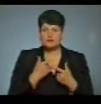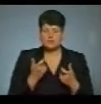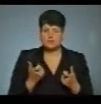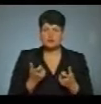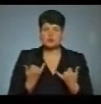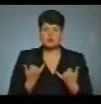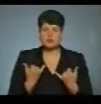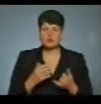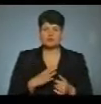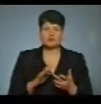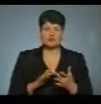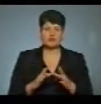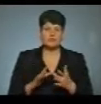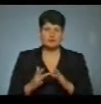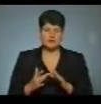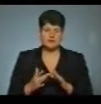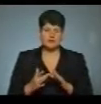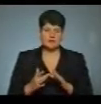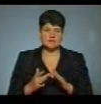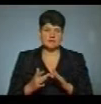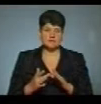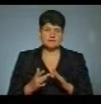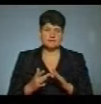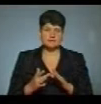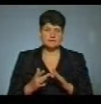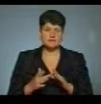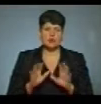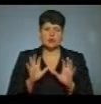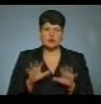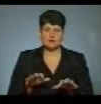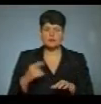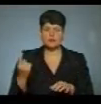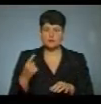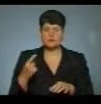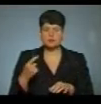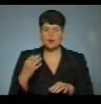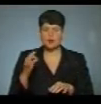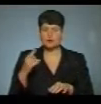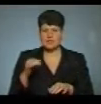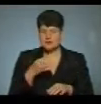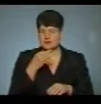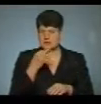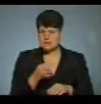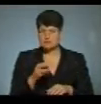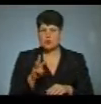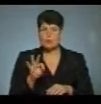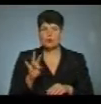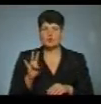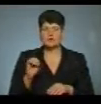Сьогодні було в інтернеті виложено, голова Тернопільської ОДА сказав, що